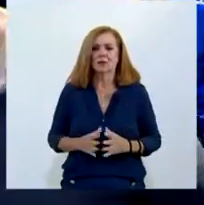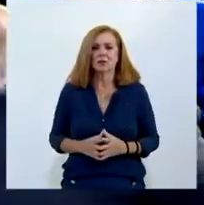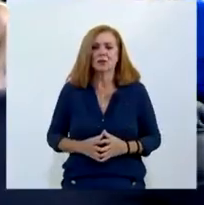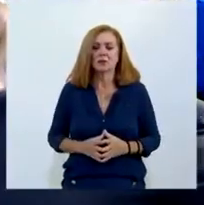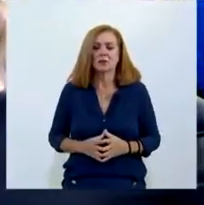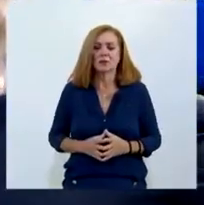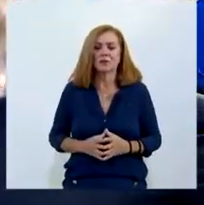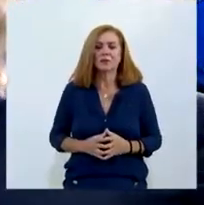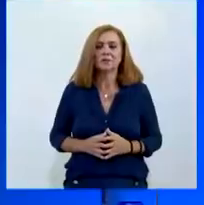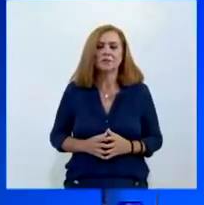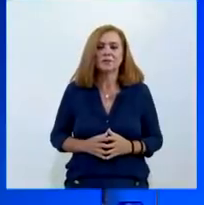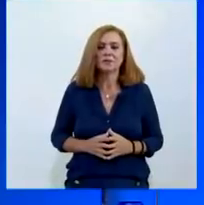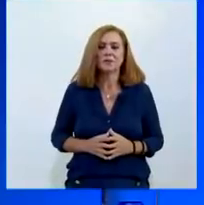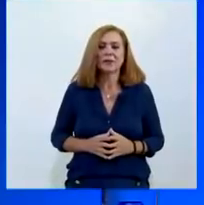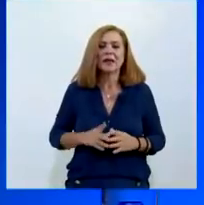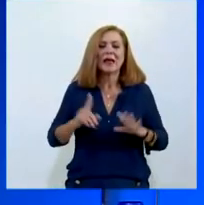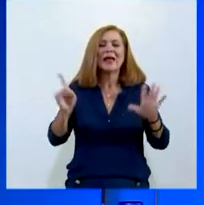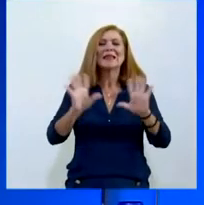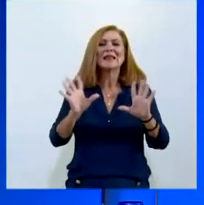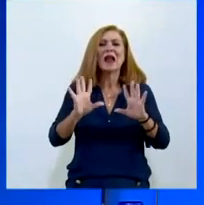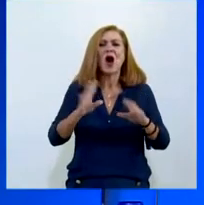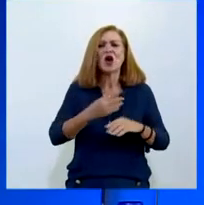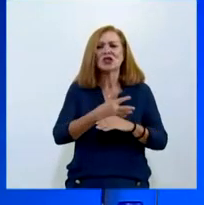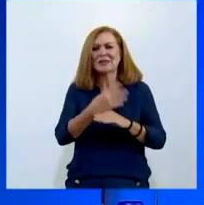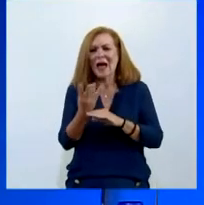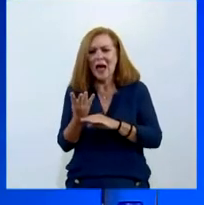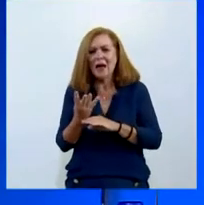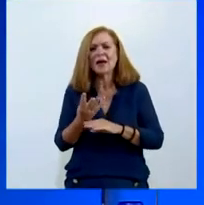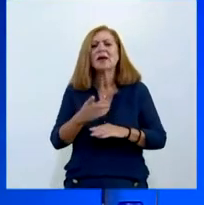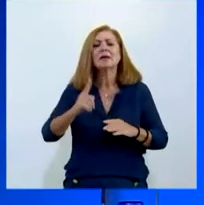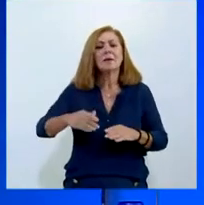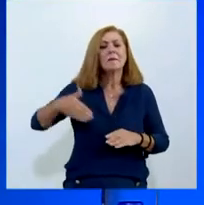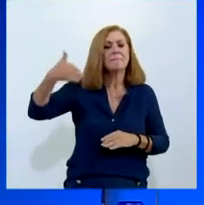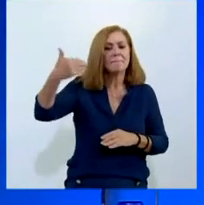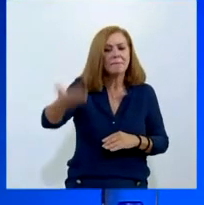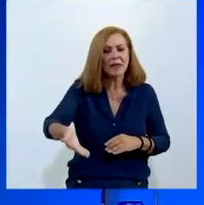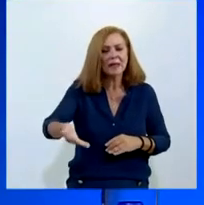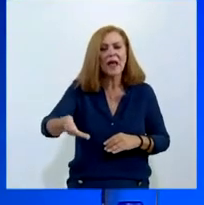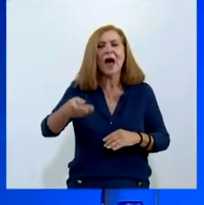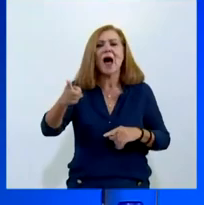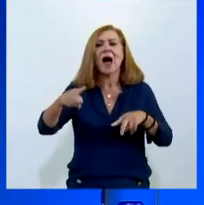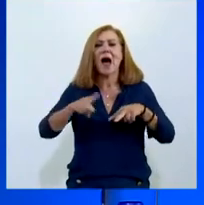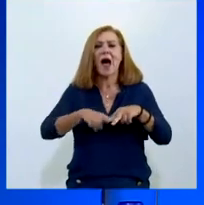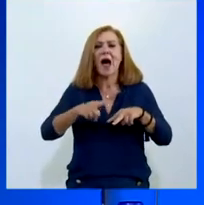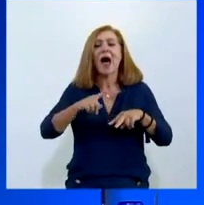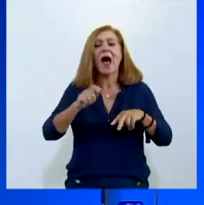Ο Γιώργος Ευγενίδης από την τηλεόραση του Star και να ετοιμάζεται ο Νίκος Ρογκάκος από τον Αντένα.